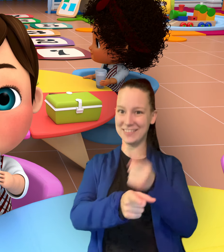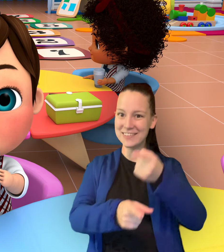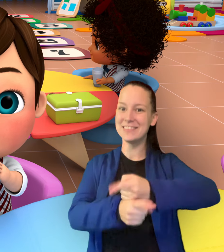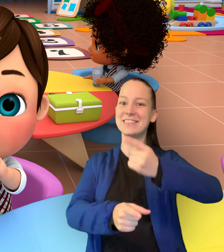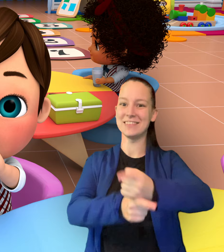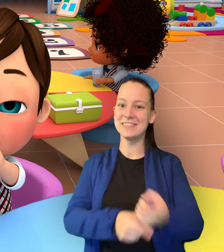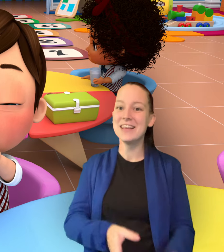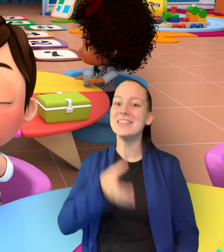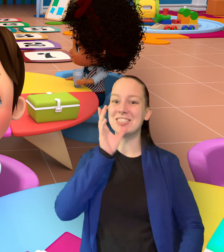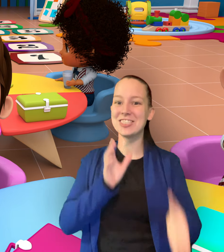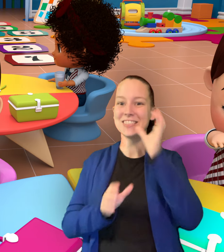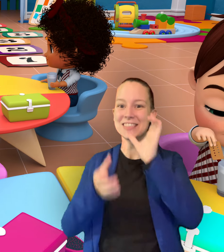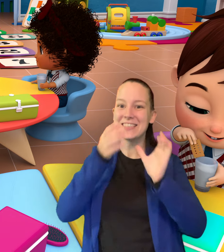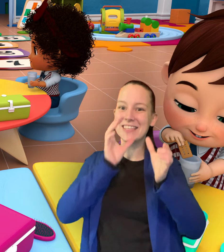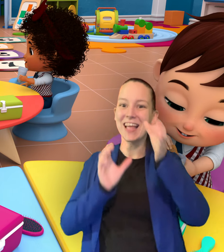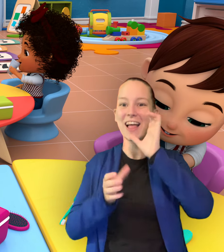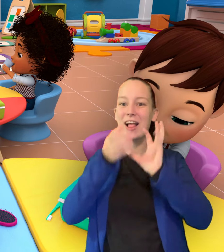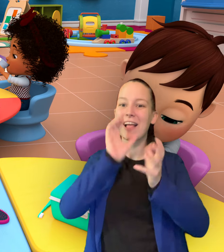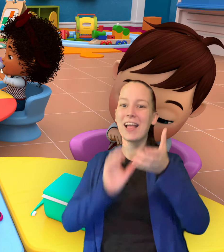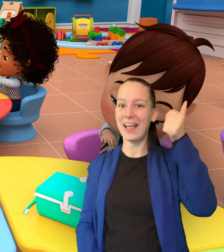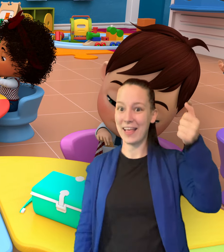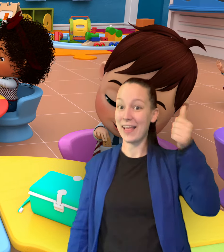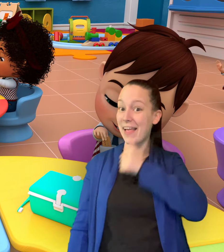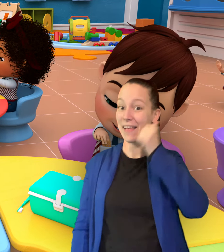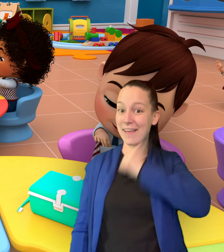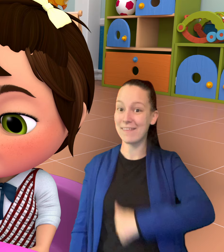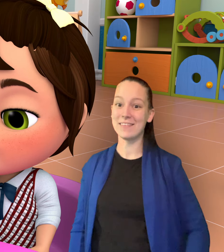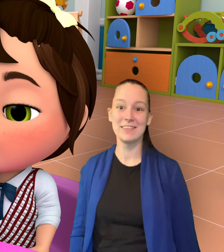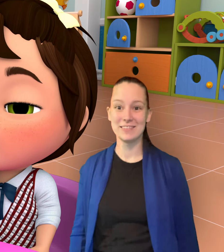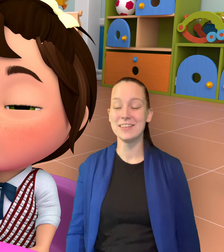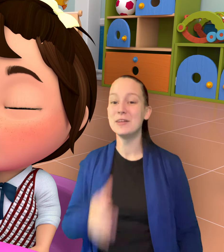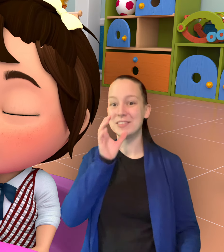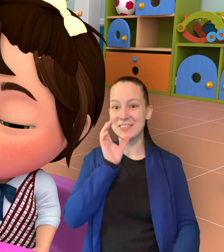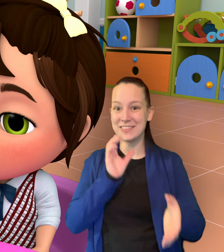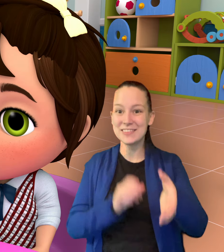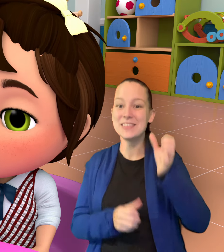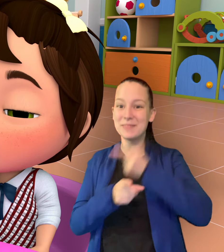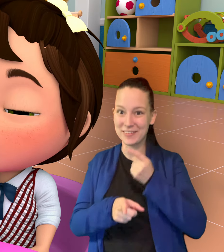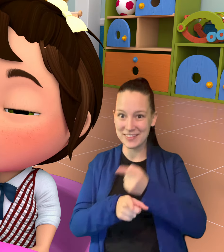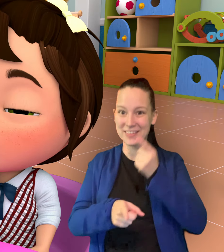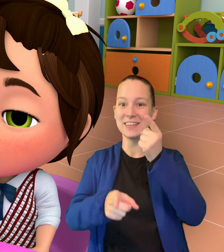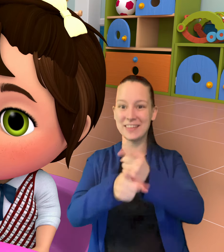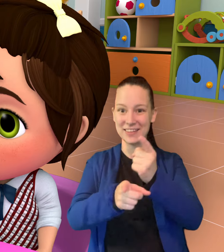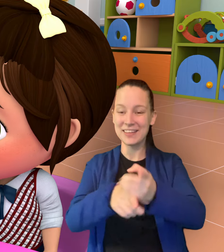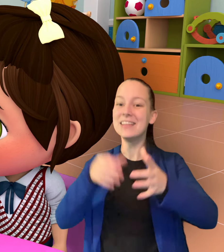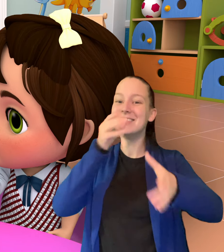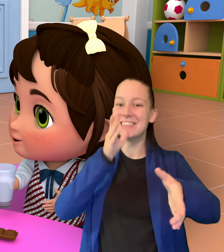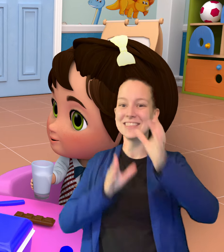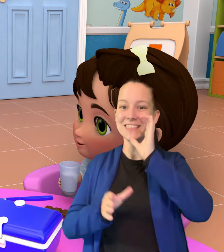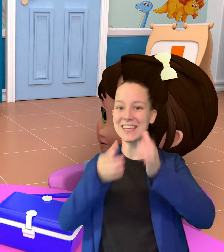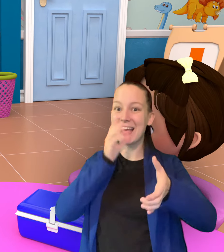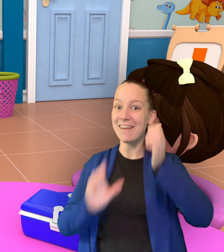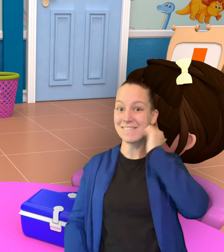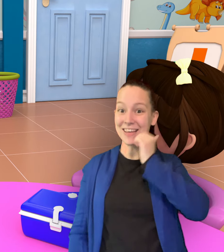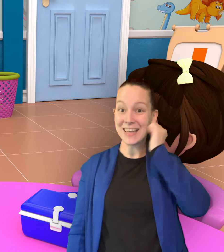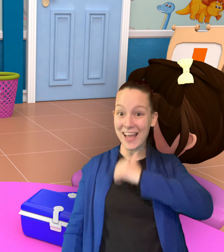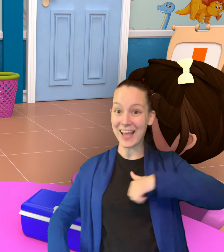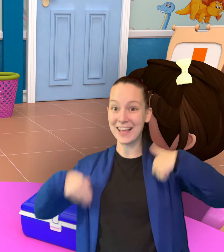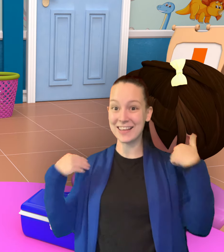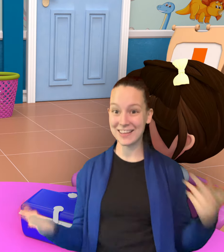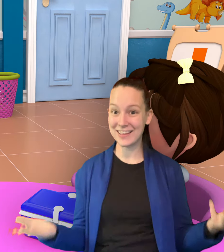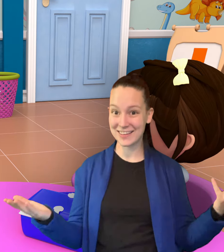飲んで毎日ねちゃんとちゃんと飲んで毎日